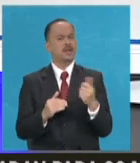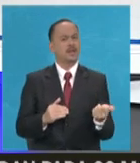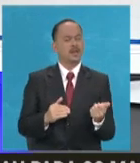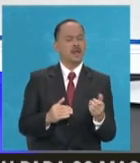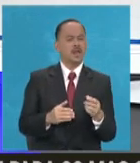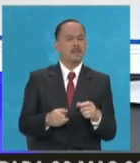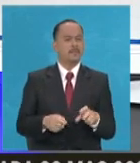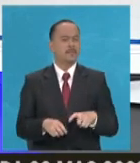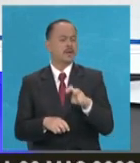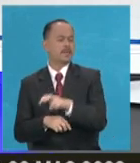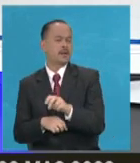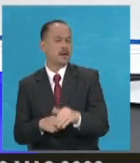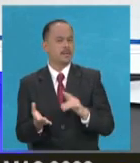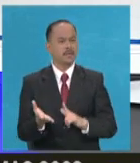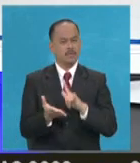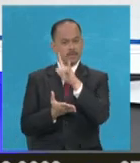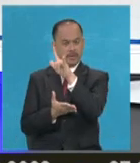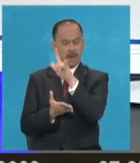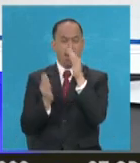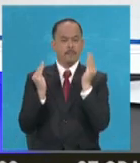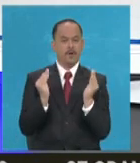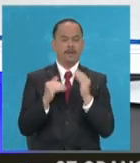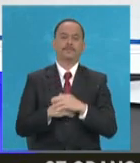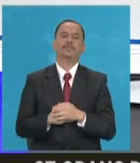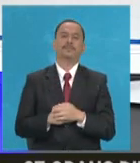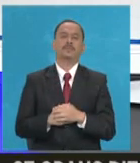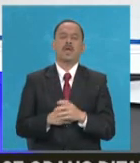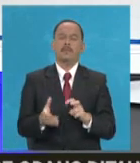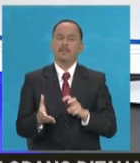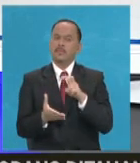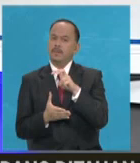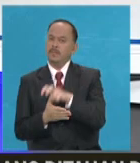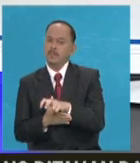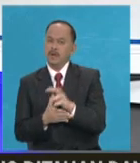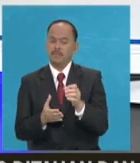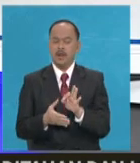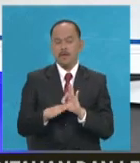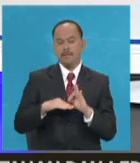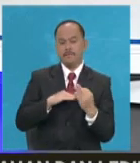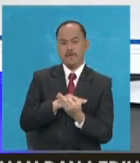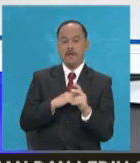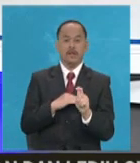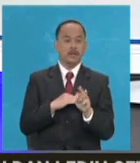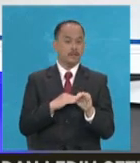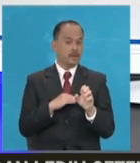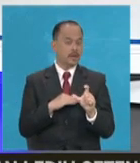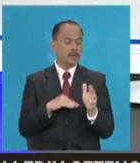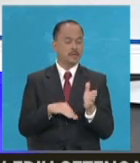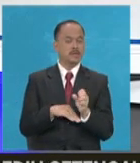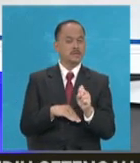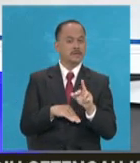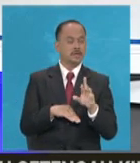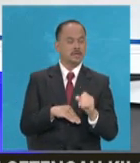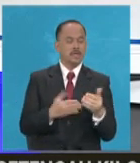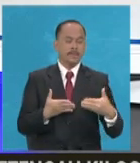penumpang melalui lapangan terbang antarbangsa Brunei pergerakan penumpang melalui Ferry Terminal serasa membaharui